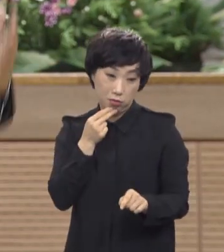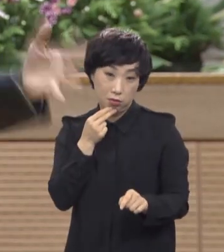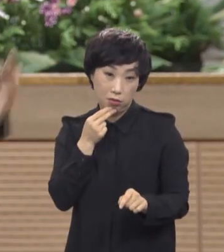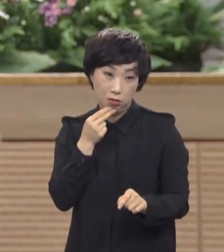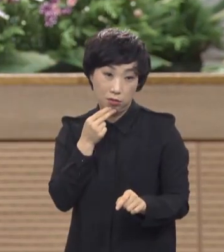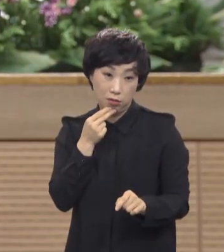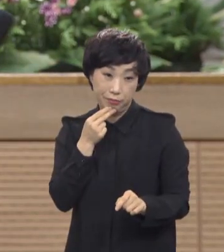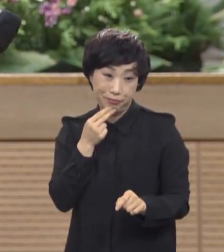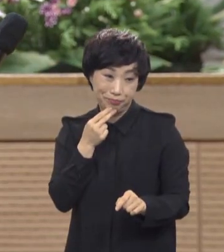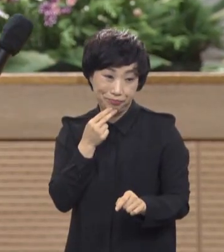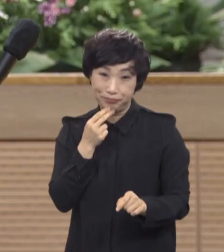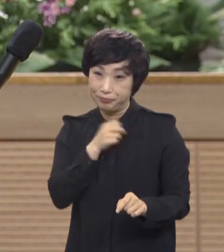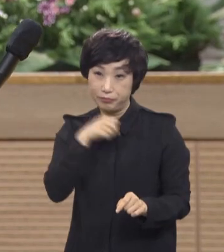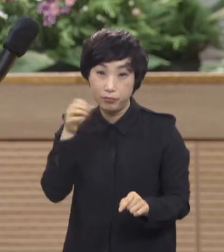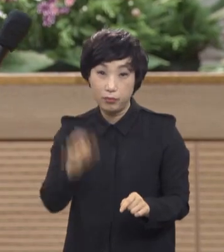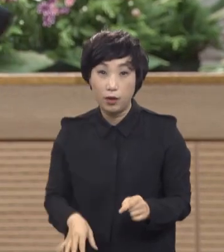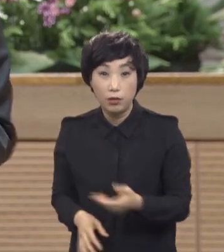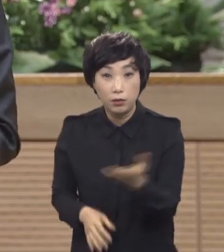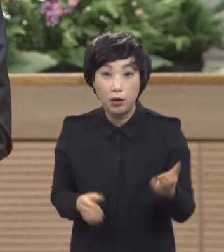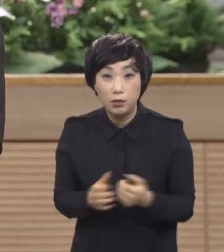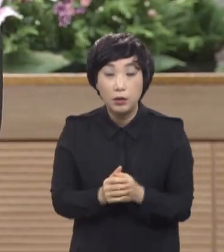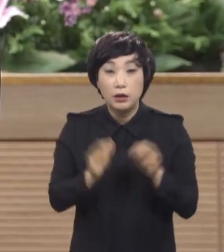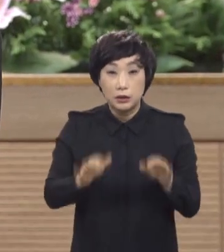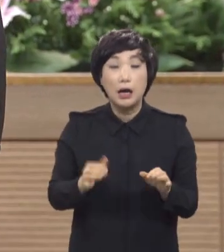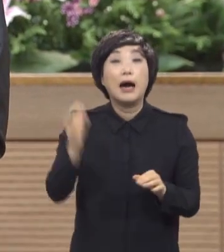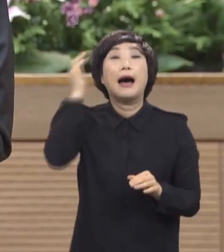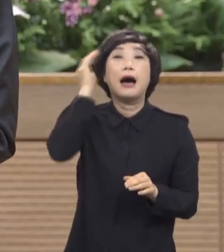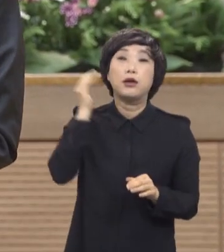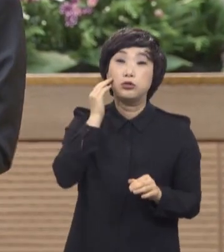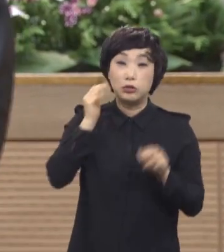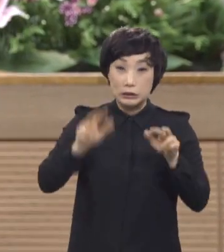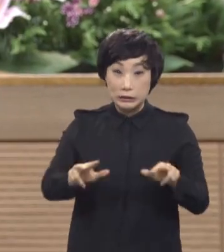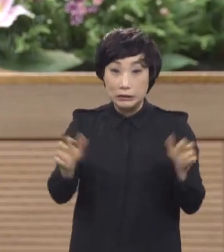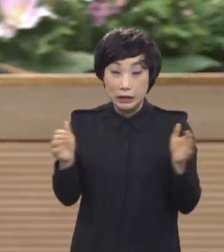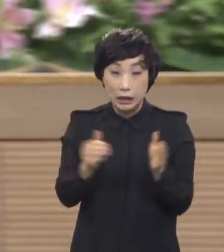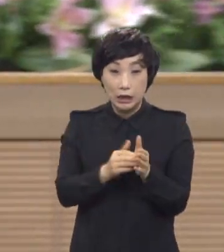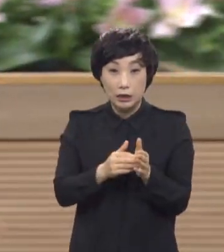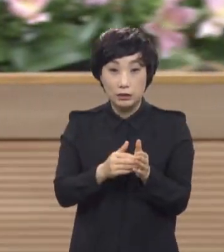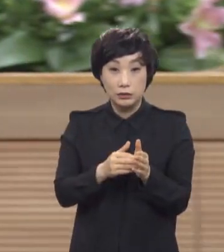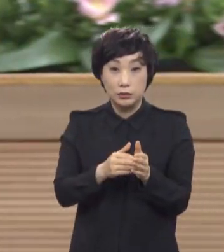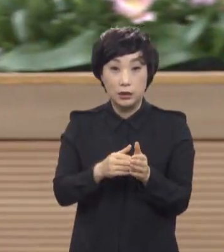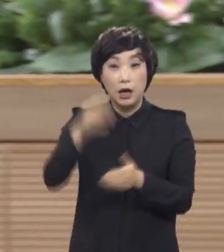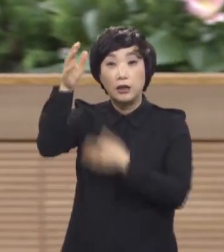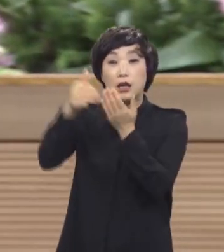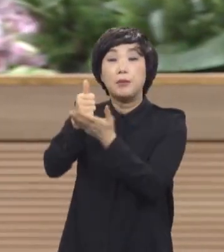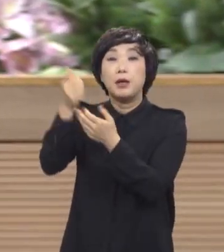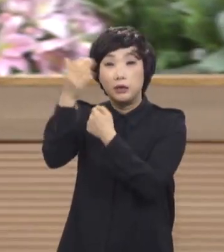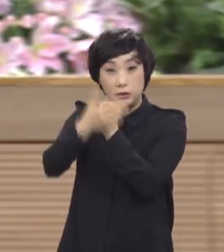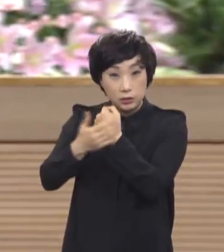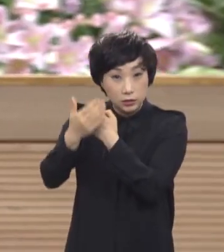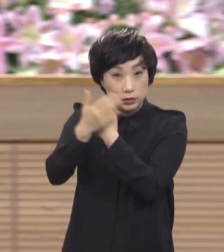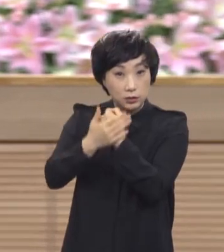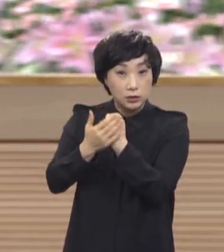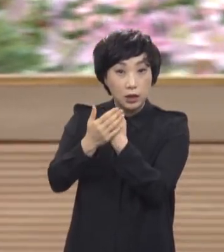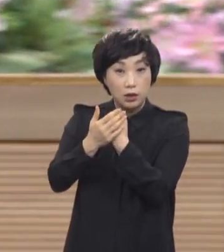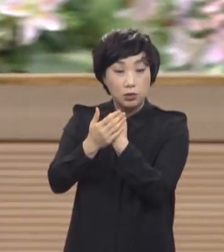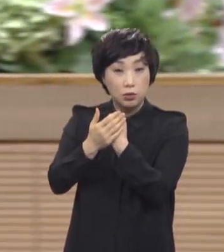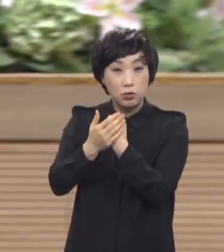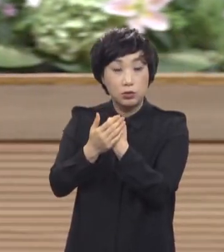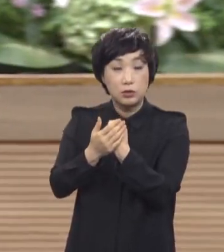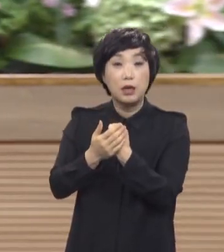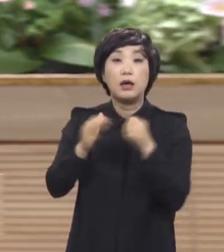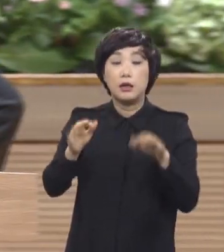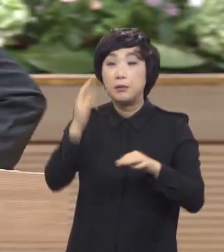더 이상 기대할 바가 없다 우리 대한민국이 오늘까지 하나님의 은혜 가운데 저